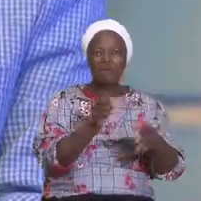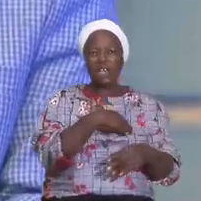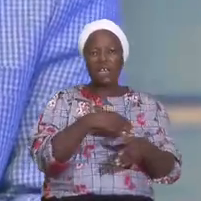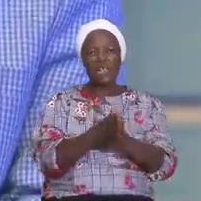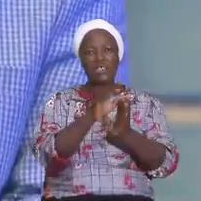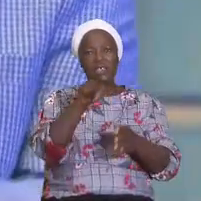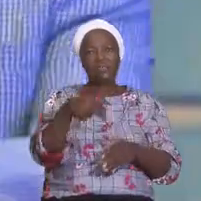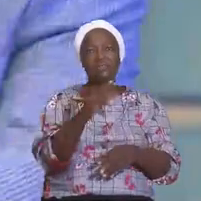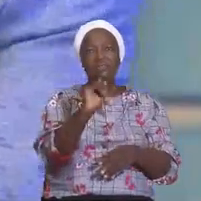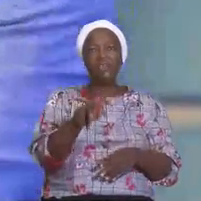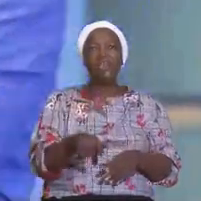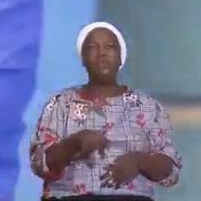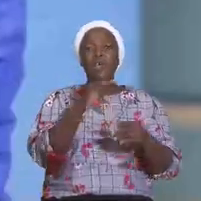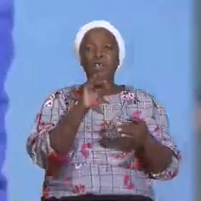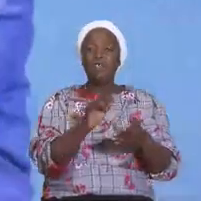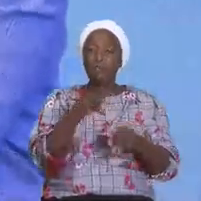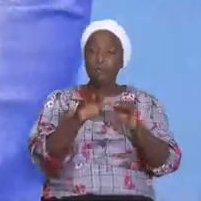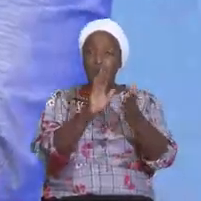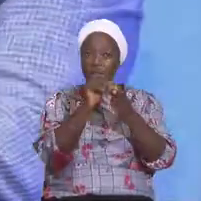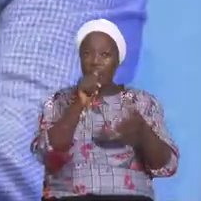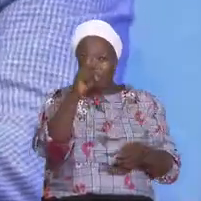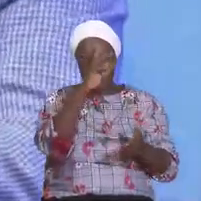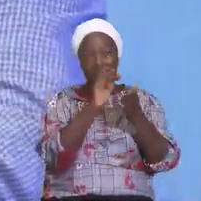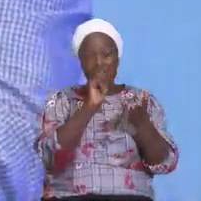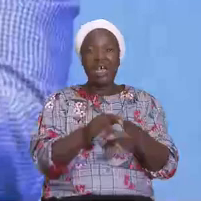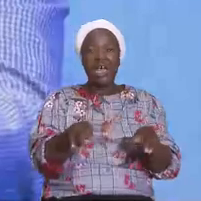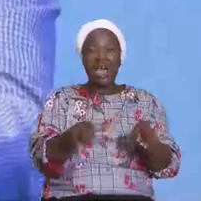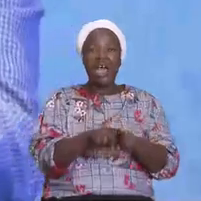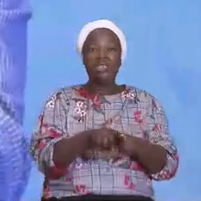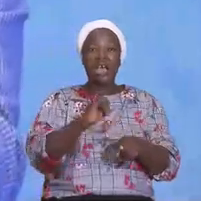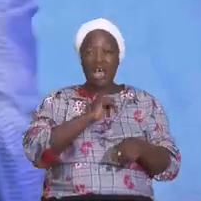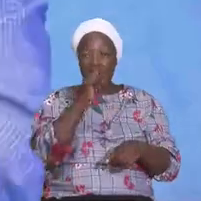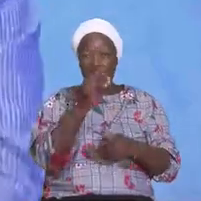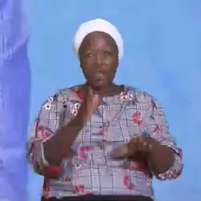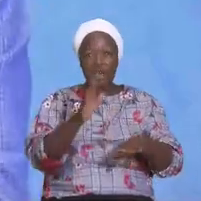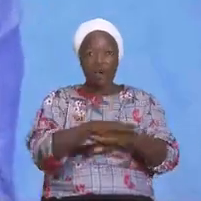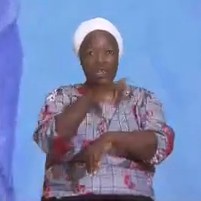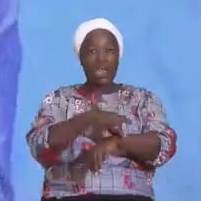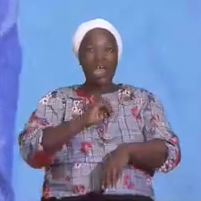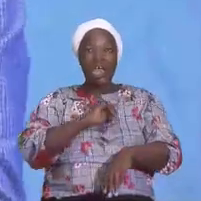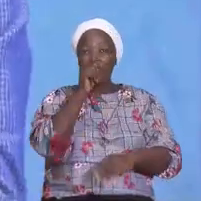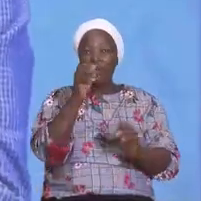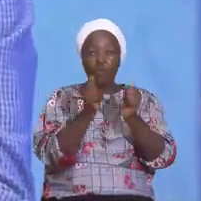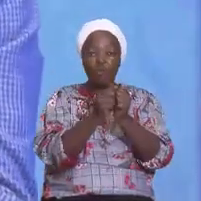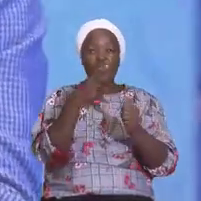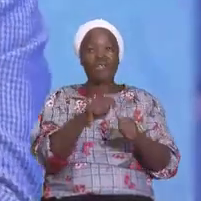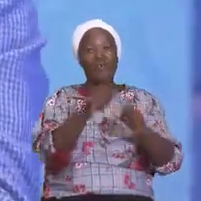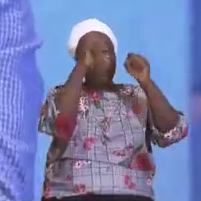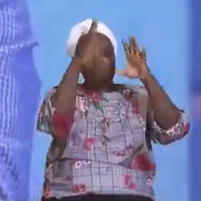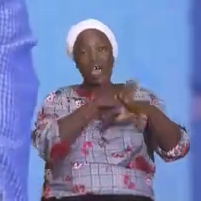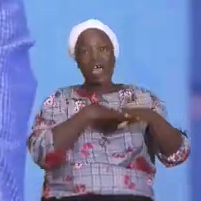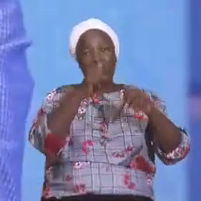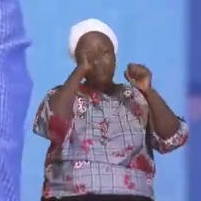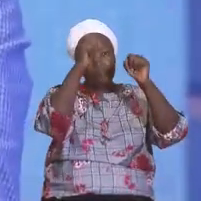Le Père était au ciel. Et poser la question aux disciples, est-ce que tu crois que même comme je suis ici sur la